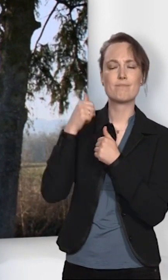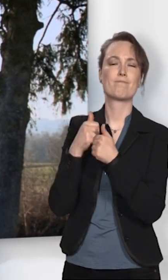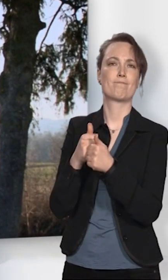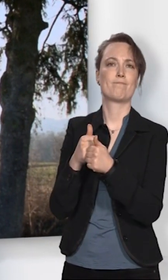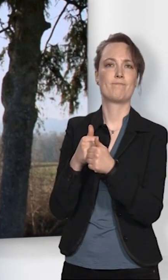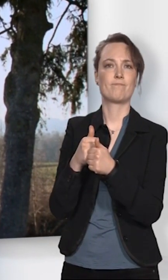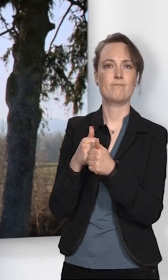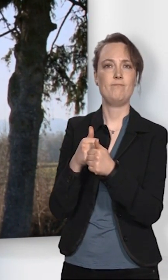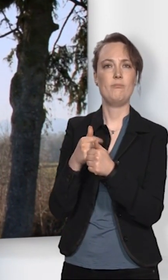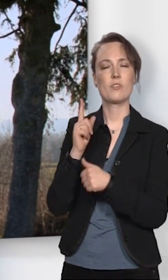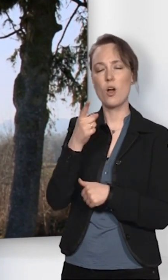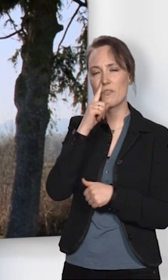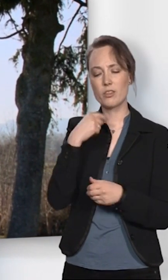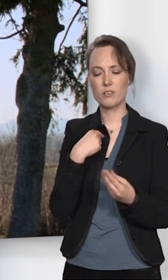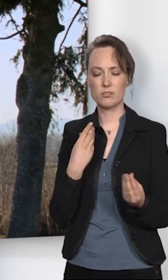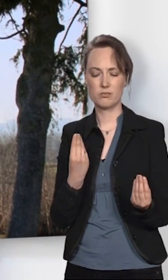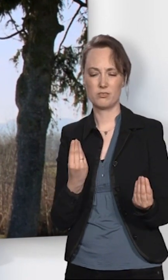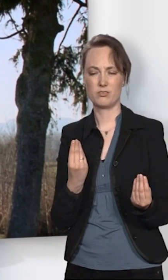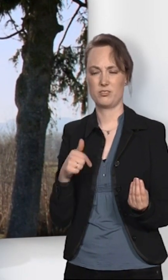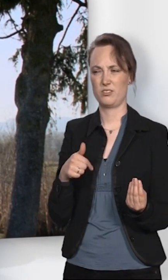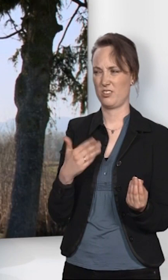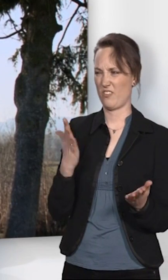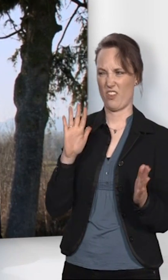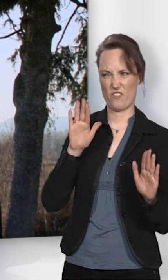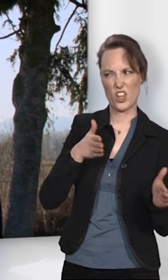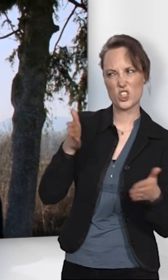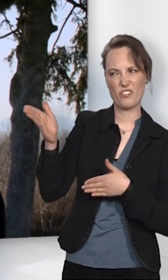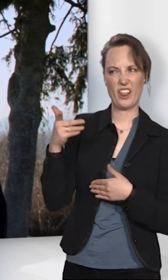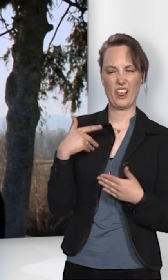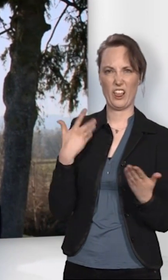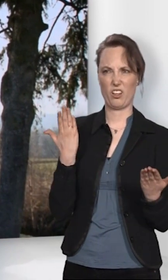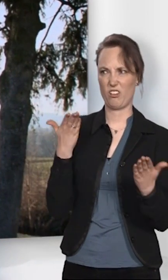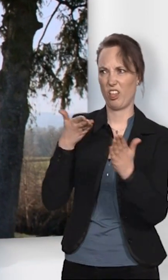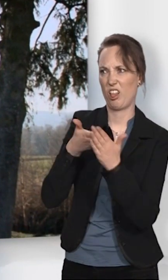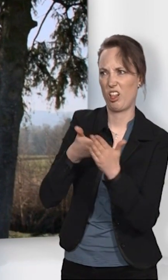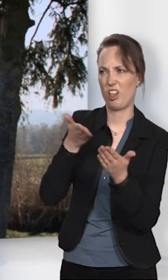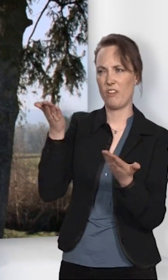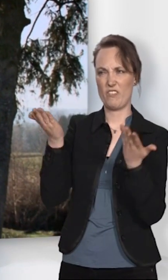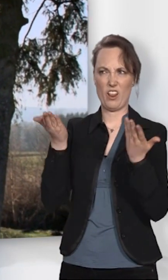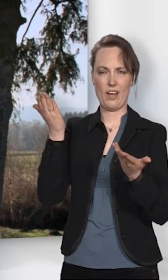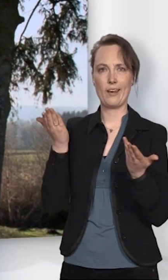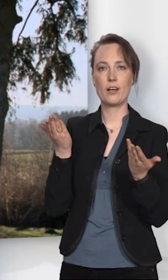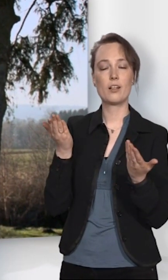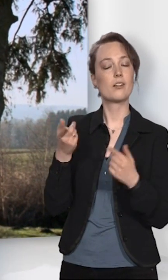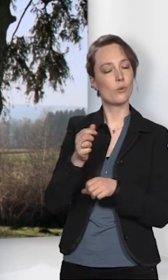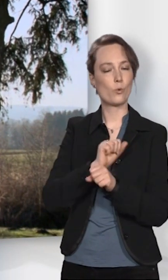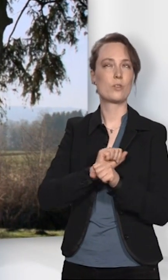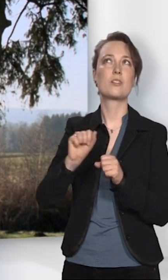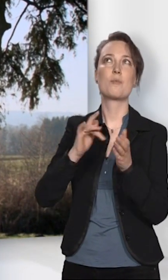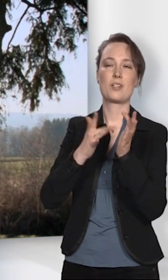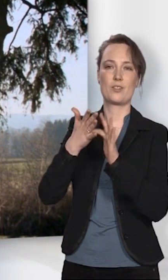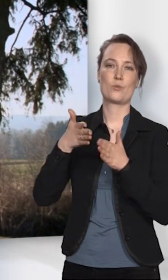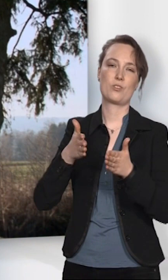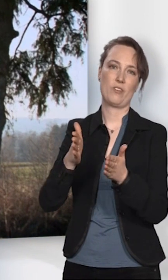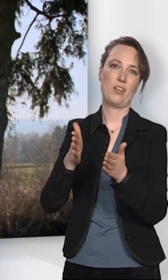Und selbst wenn ich den Eindruck habe, das hier ist ein Irrweg, das ist eine Sackgasse, so ist es doch letzten Endes ein Jesusweg. Ich bin der